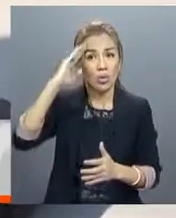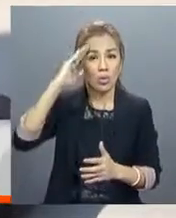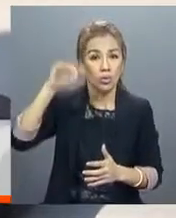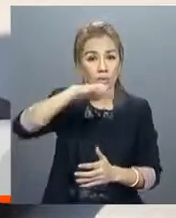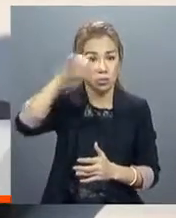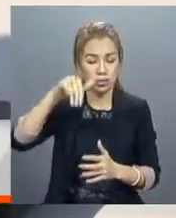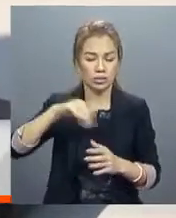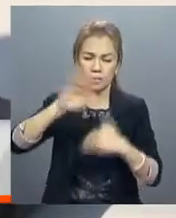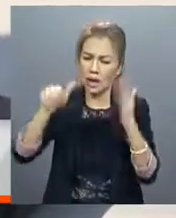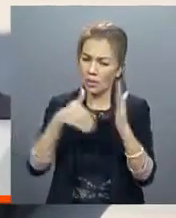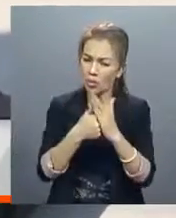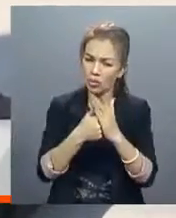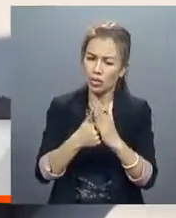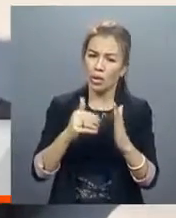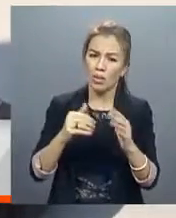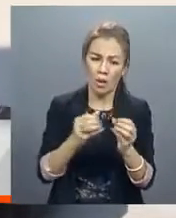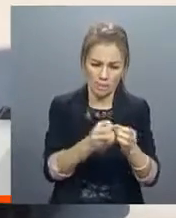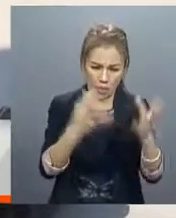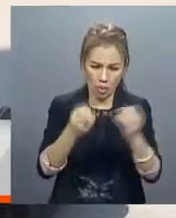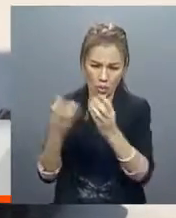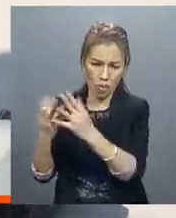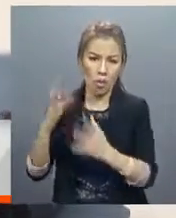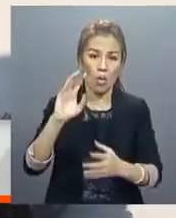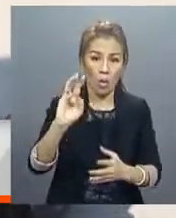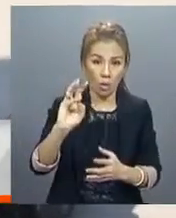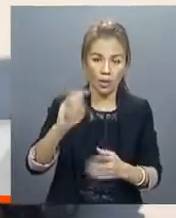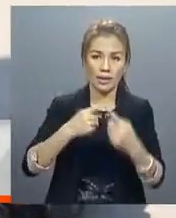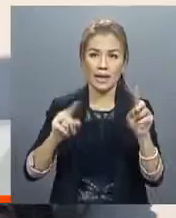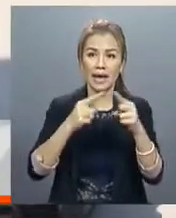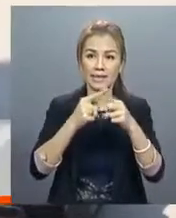ดยะลาทั้งหมด61การแต่ไม่มีรายงานผู้ได้รับบาดเจ็บ